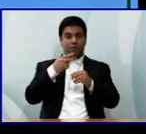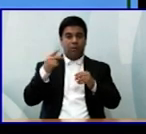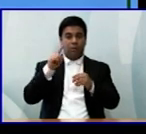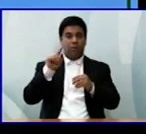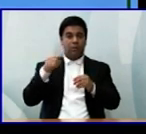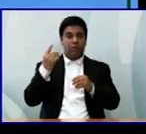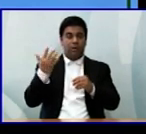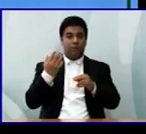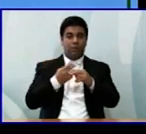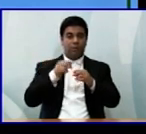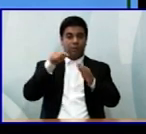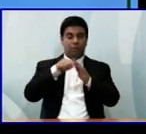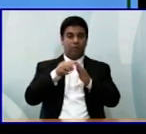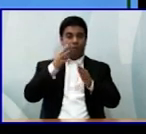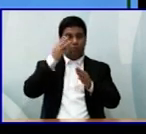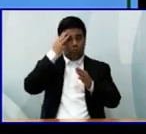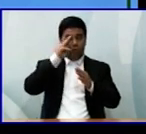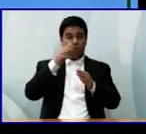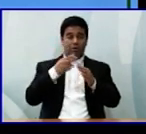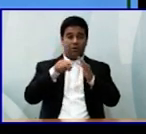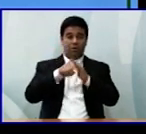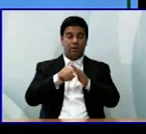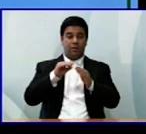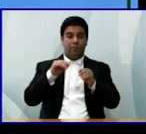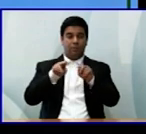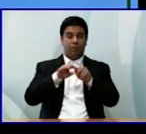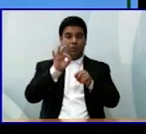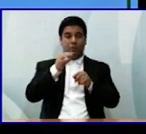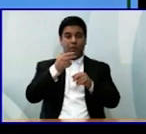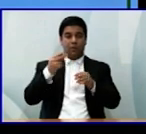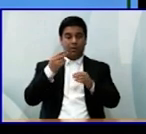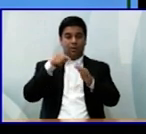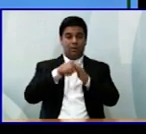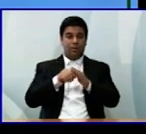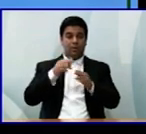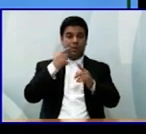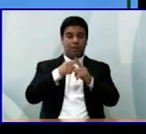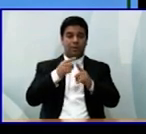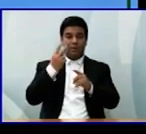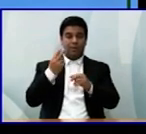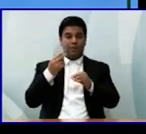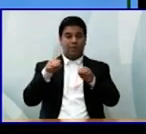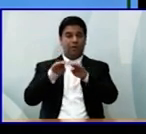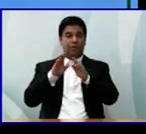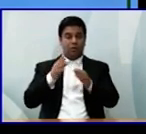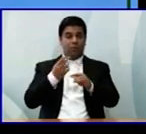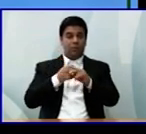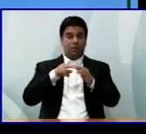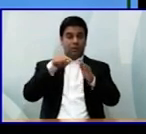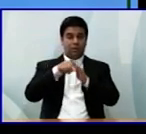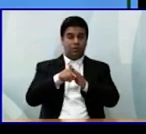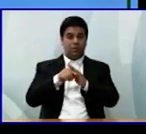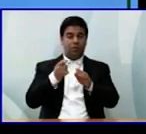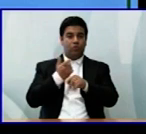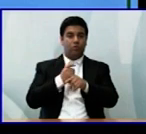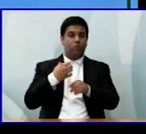Modulning qarang ichidagi ifoda 0 ga teng qilib ishlab olsak, x 2 teng 2 ga teng bo'ldi. Mana shu son juda